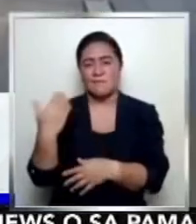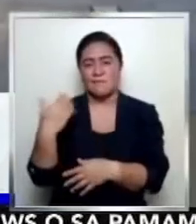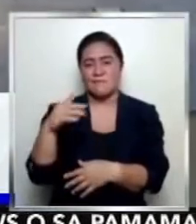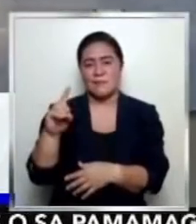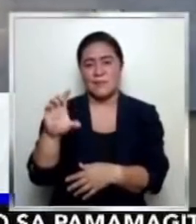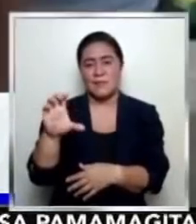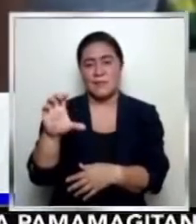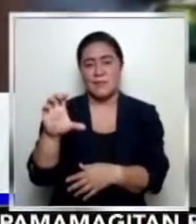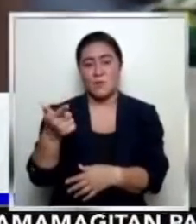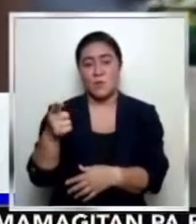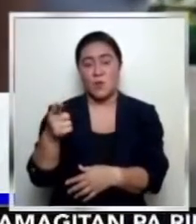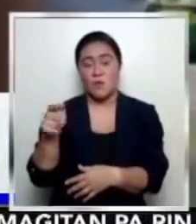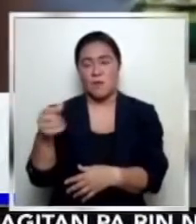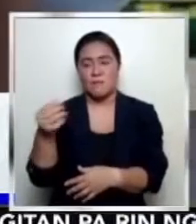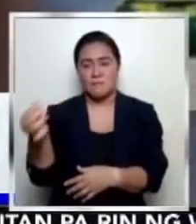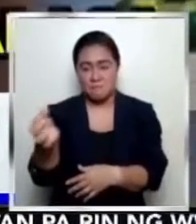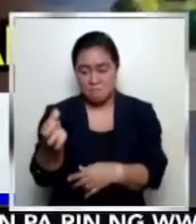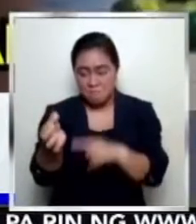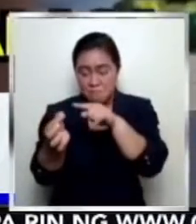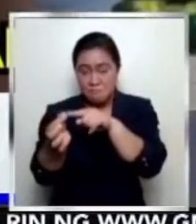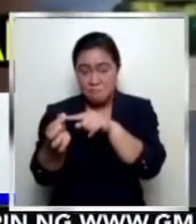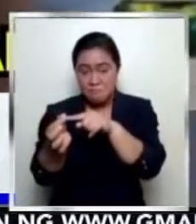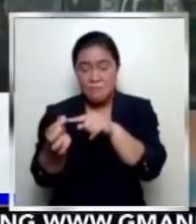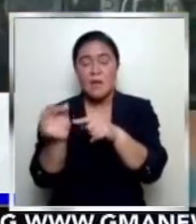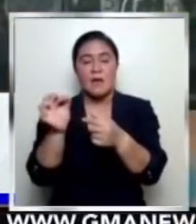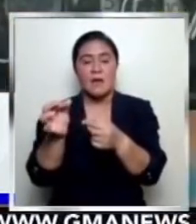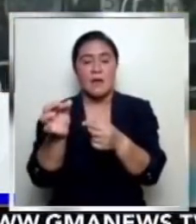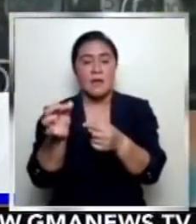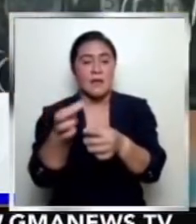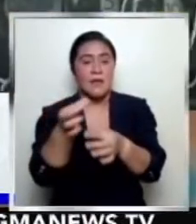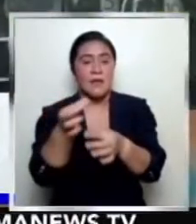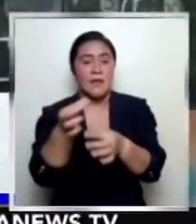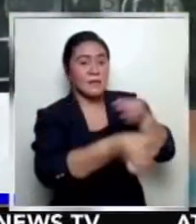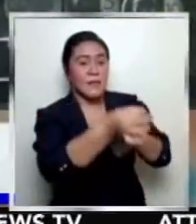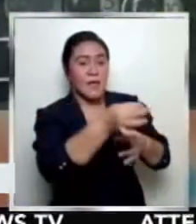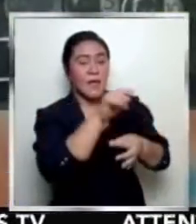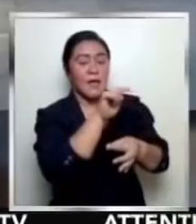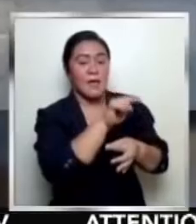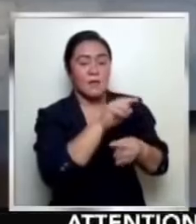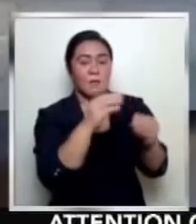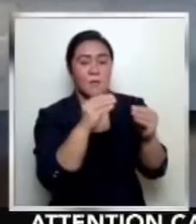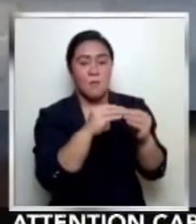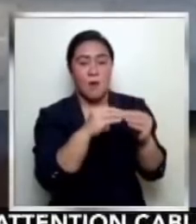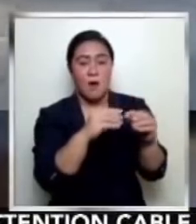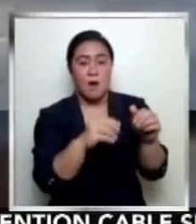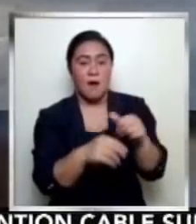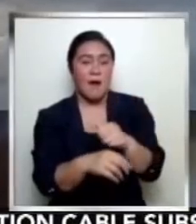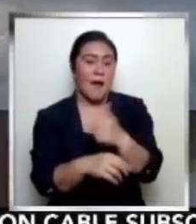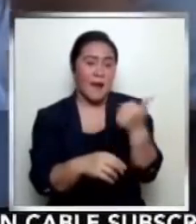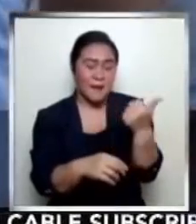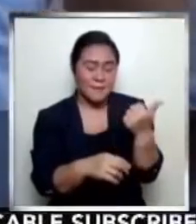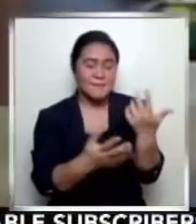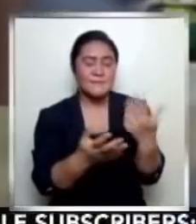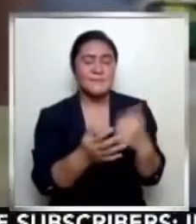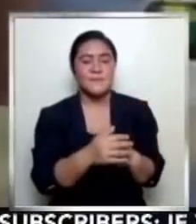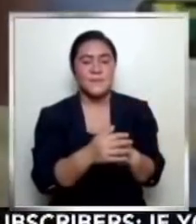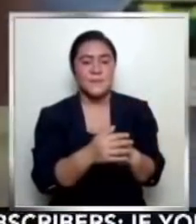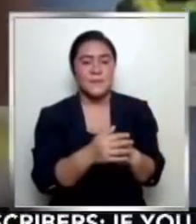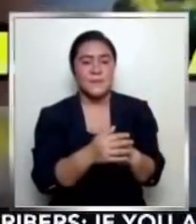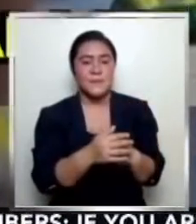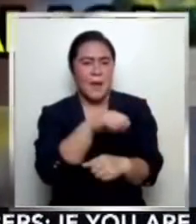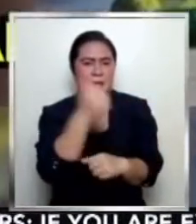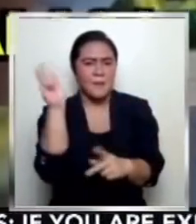o ipagpalit sa anumang bagay na mas mataas sa halaga nito, liban sa pera at sa hindi niya kakilala. Yeah,